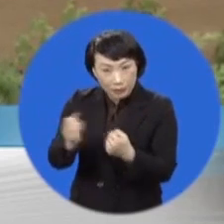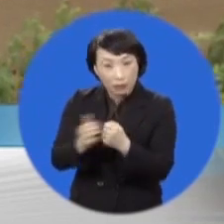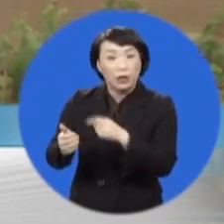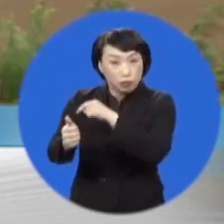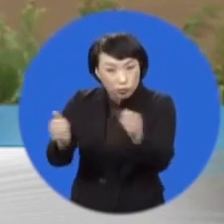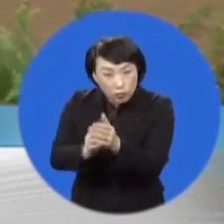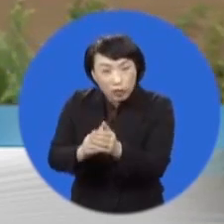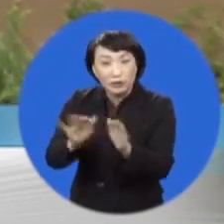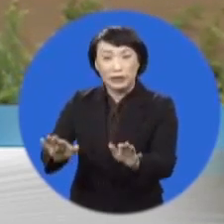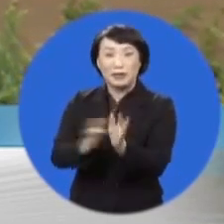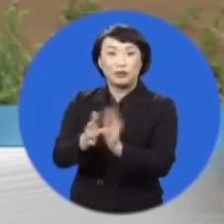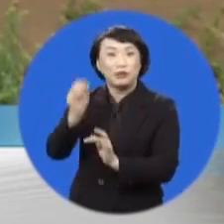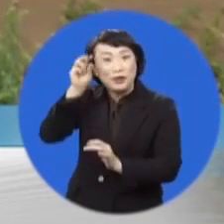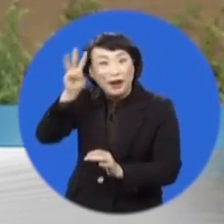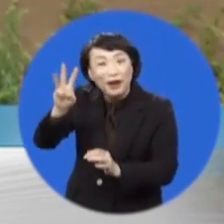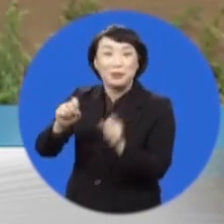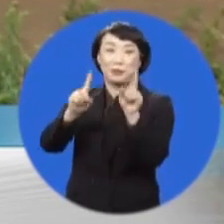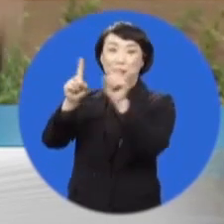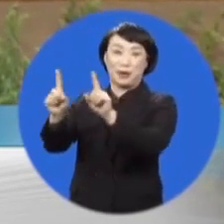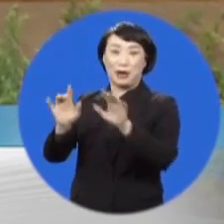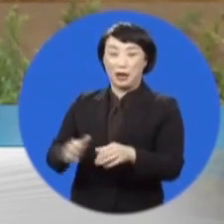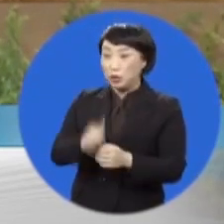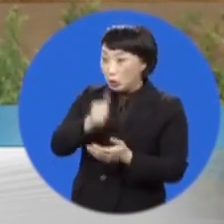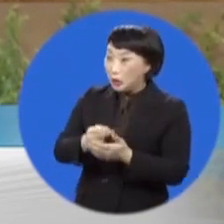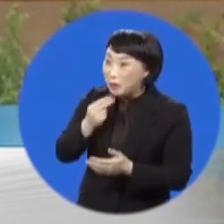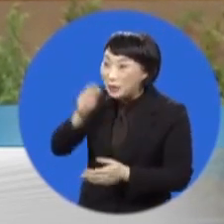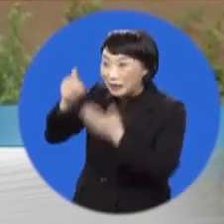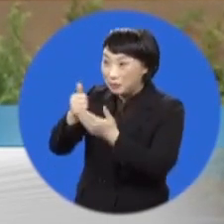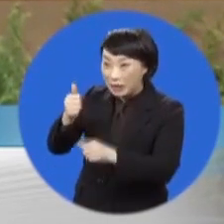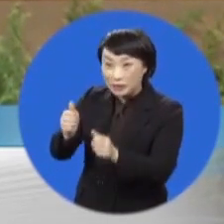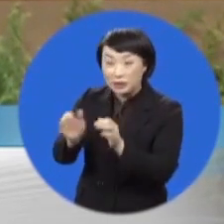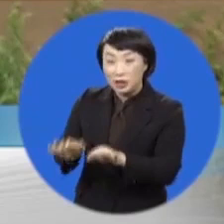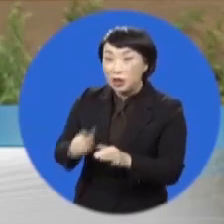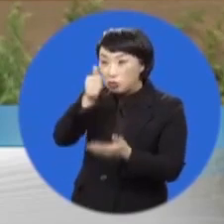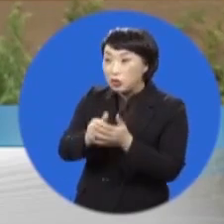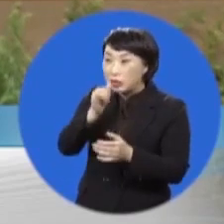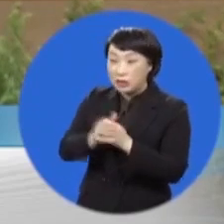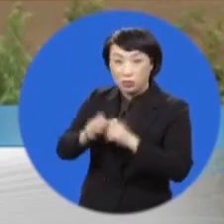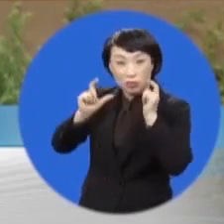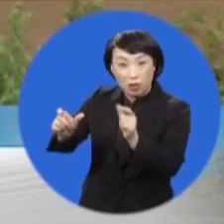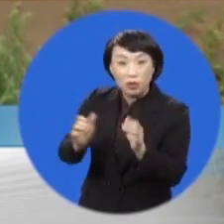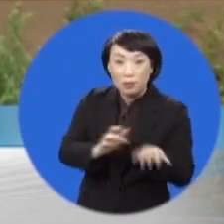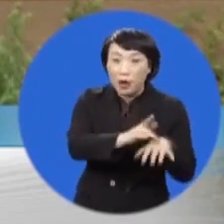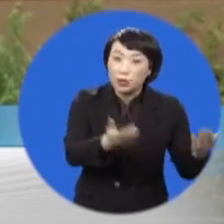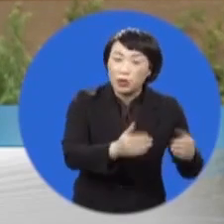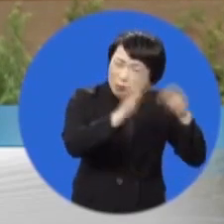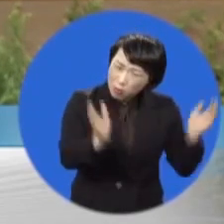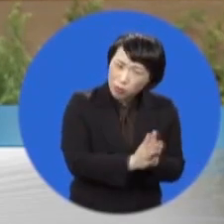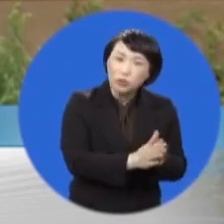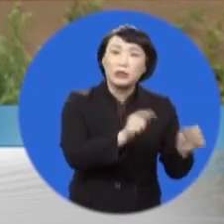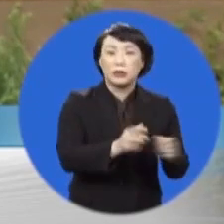그가 3일만에 보완하는 순간에 죄가 없는 하나님이 안 되는 죄의 있다며 뒤집어 씌워 축인 마귀 역사는